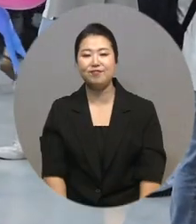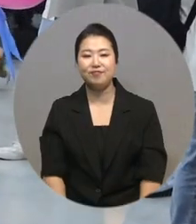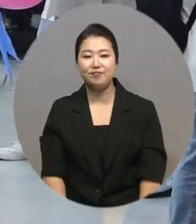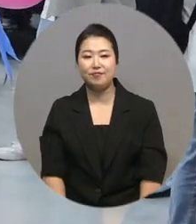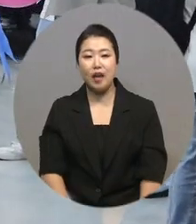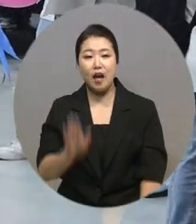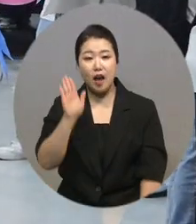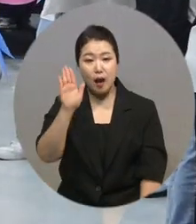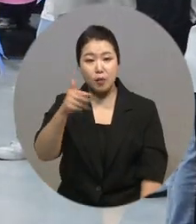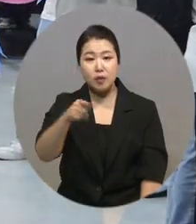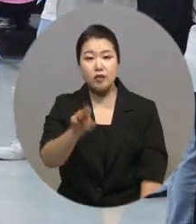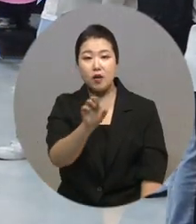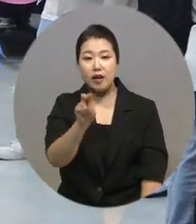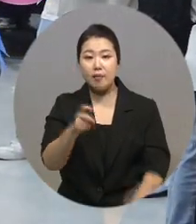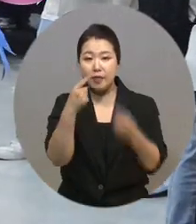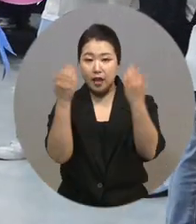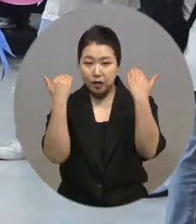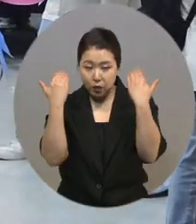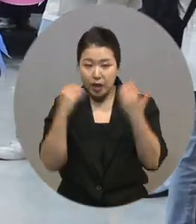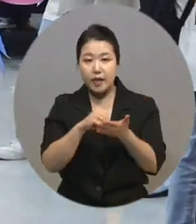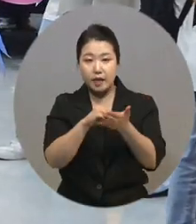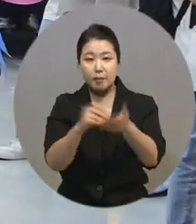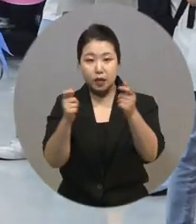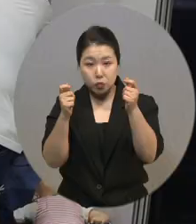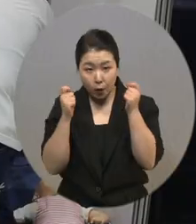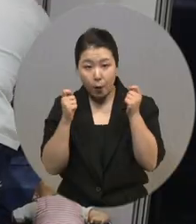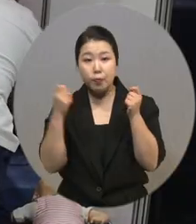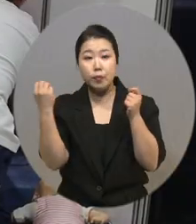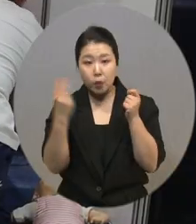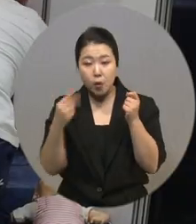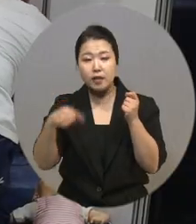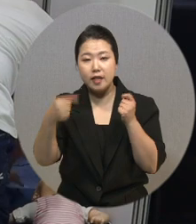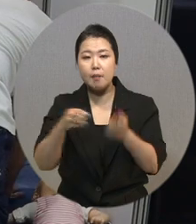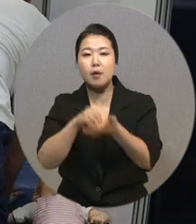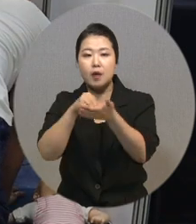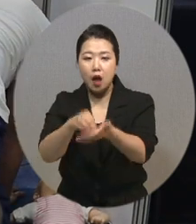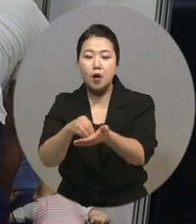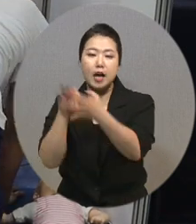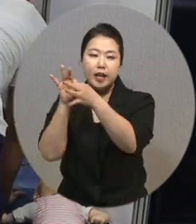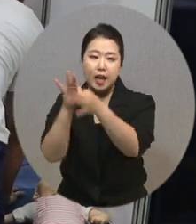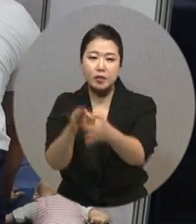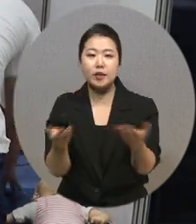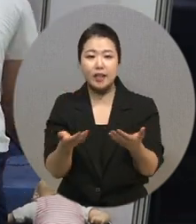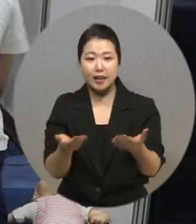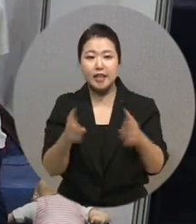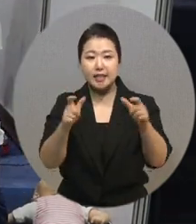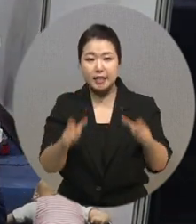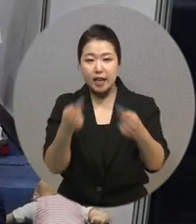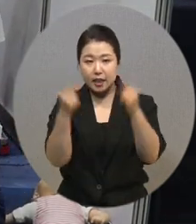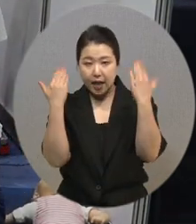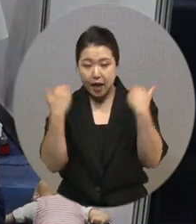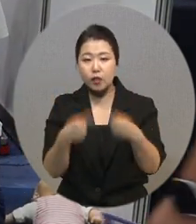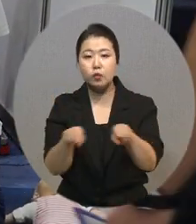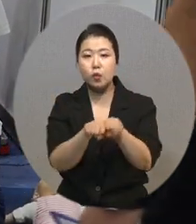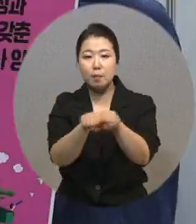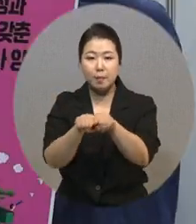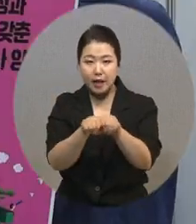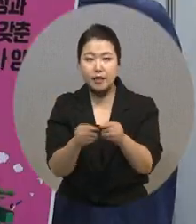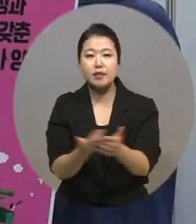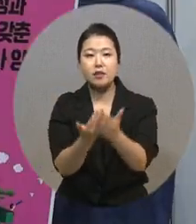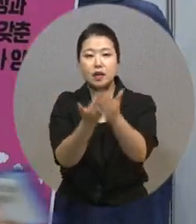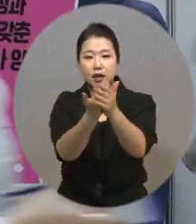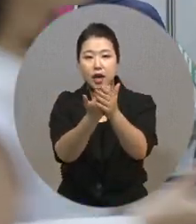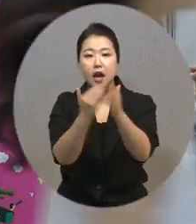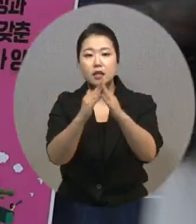앞으로 순천 청함 대학교가 입학과 졸업은 물론 취업과 정주지 이어지는 지역 대학 동반 성장과